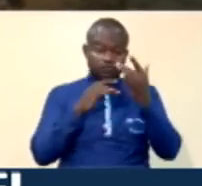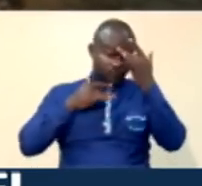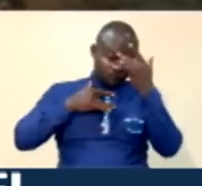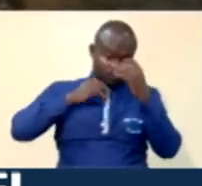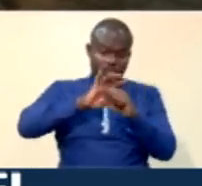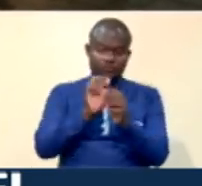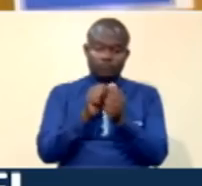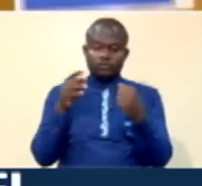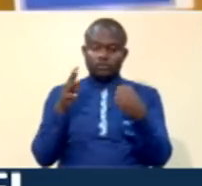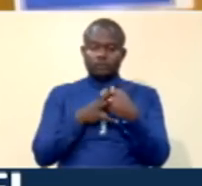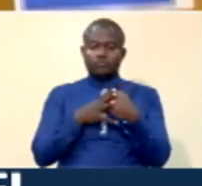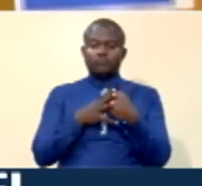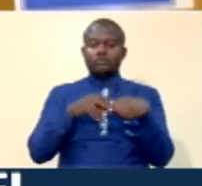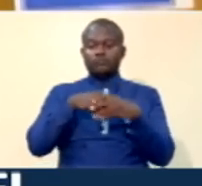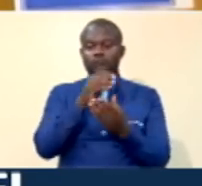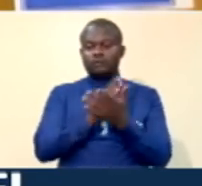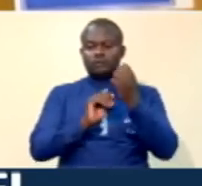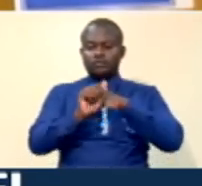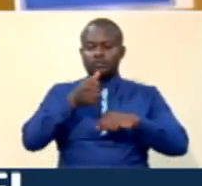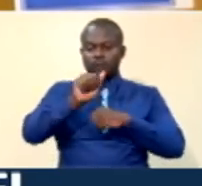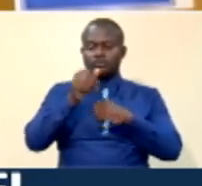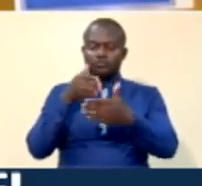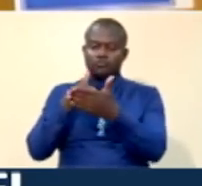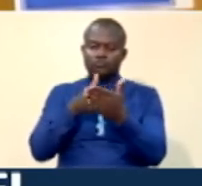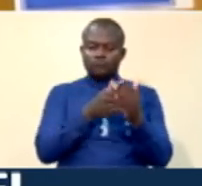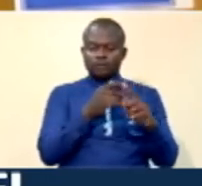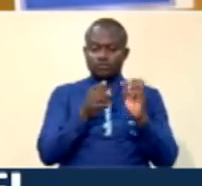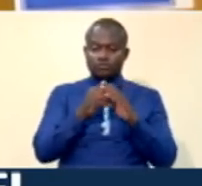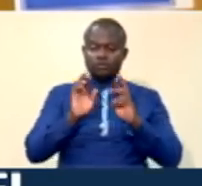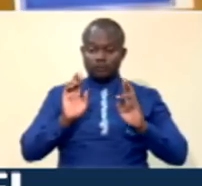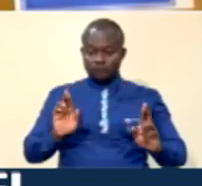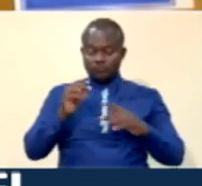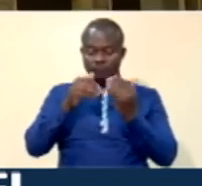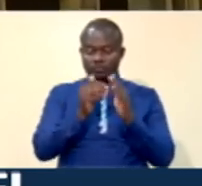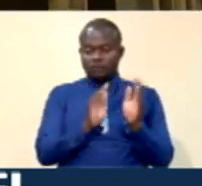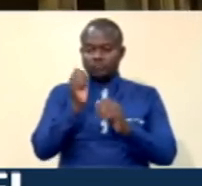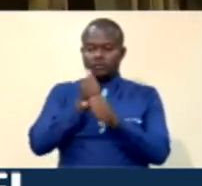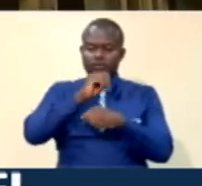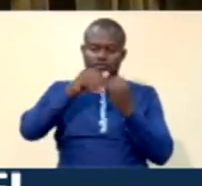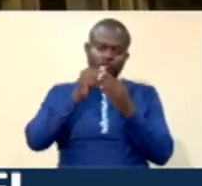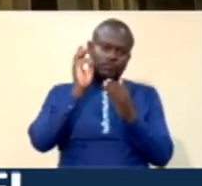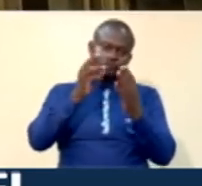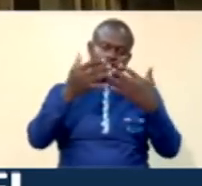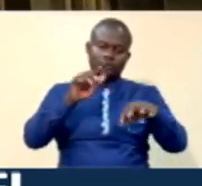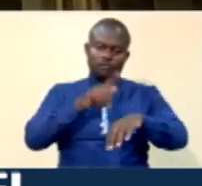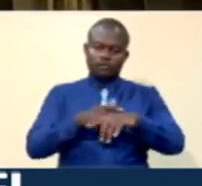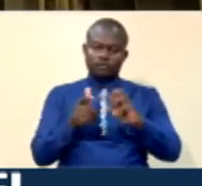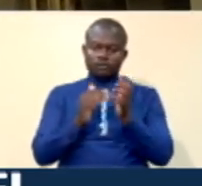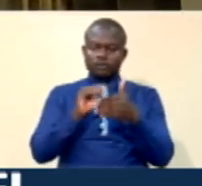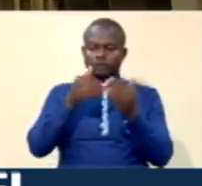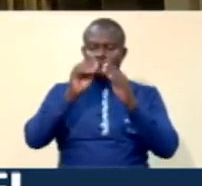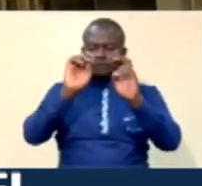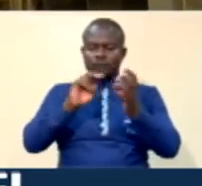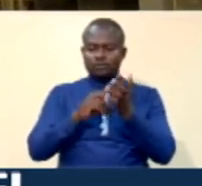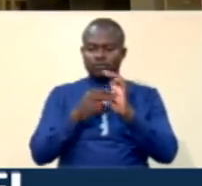cya COVID-19, bimwe mu bikorwa byabo bikadindira, ngo bizeye ko ibyo bateganyaga gukora bizarangirira igihe, na cyane ko uyu